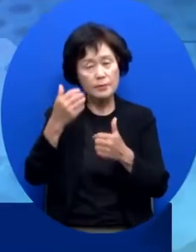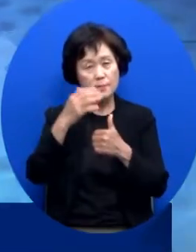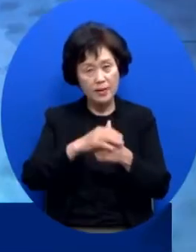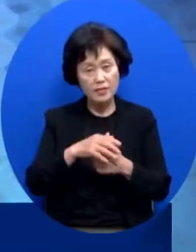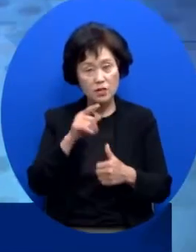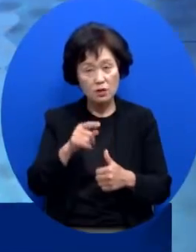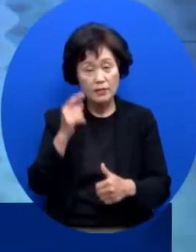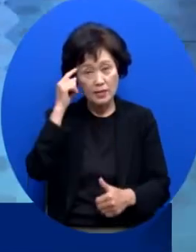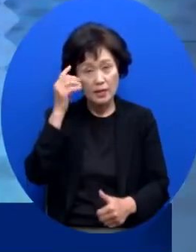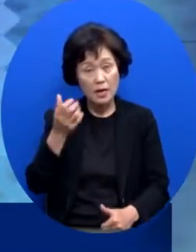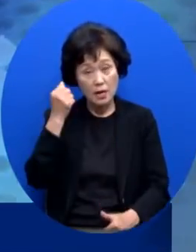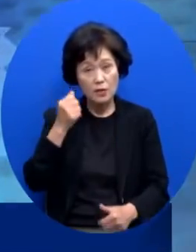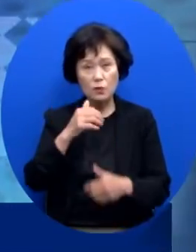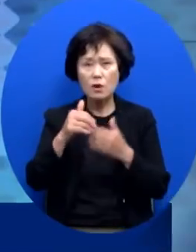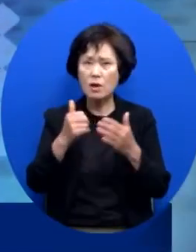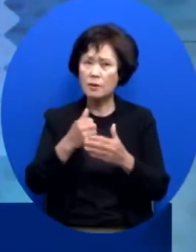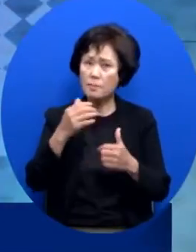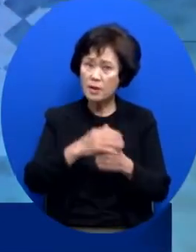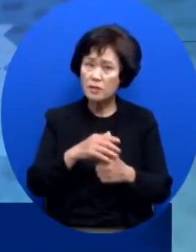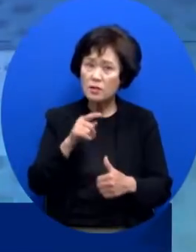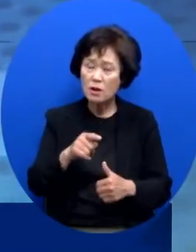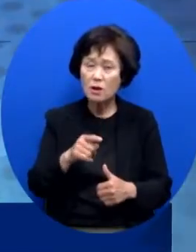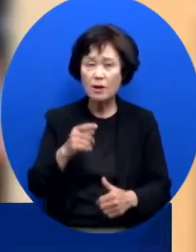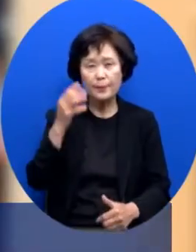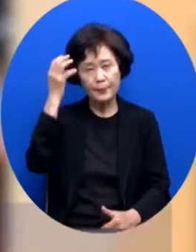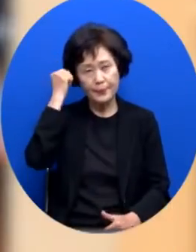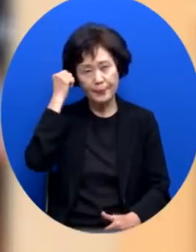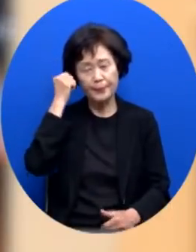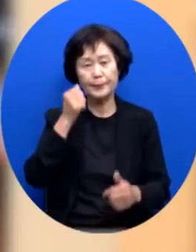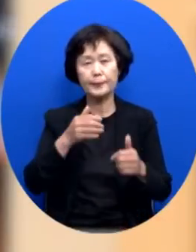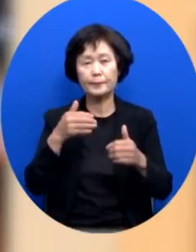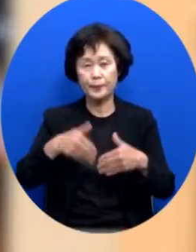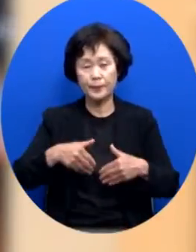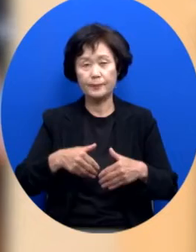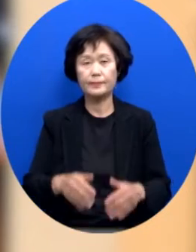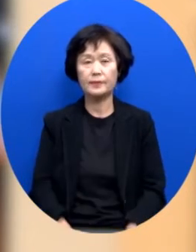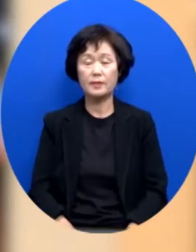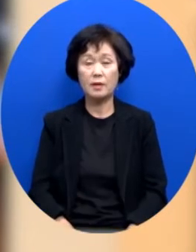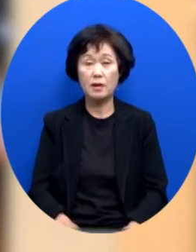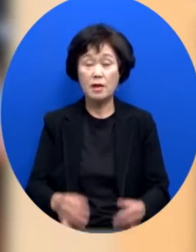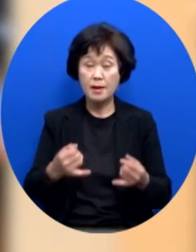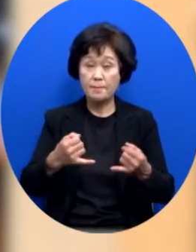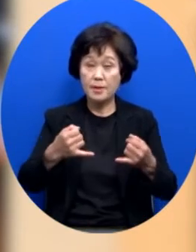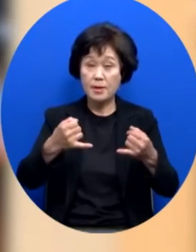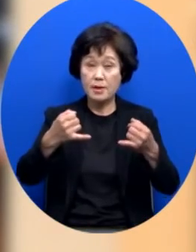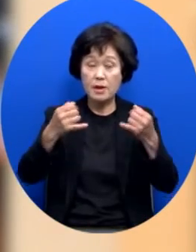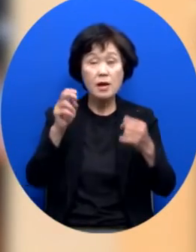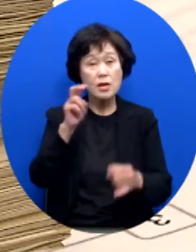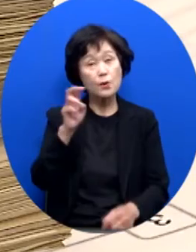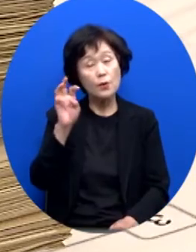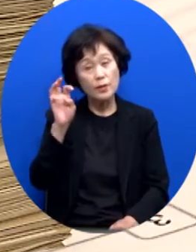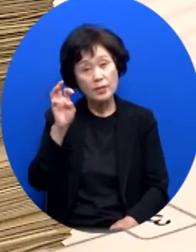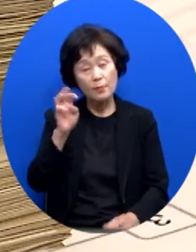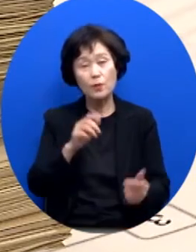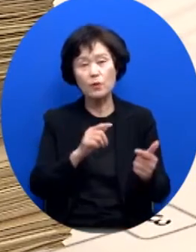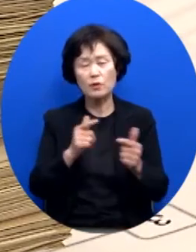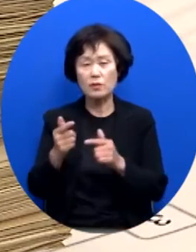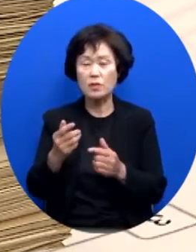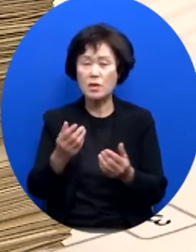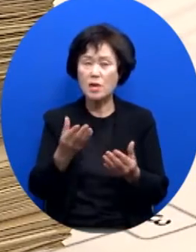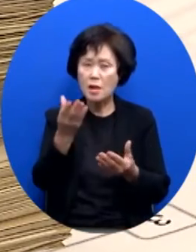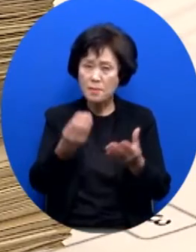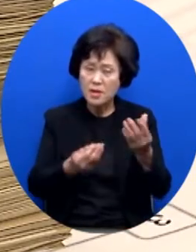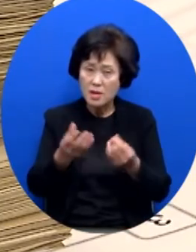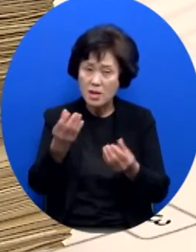하나님께서 나에게 마켓인 것임을 알아야 하는 것입니다 갈수록 부채 짐이 무거워 지는 2030 세대 빚에 세대에서